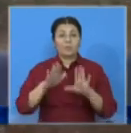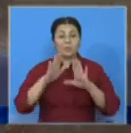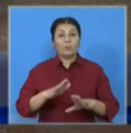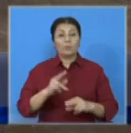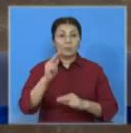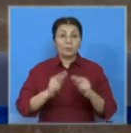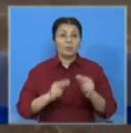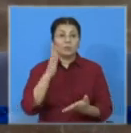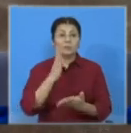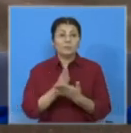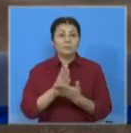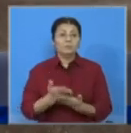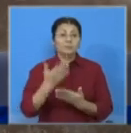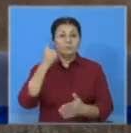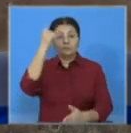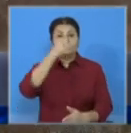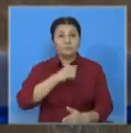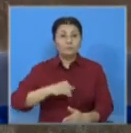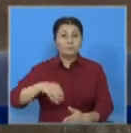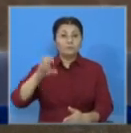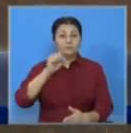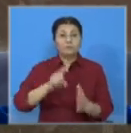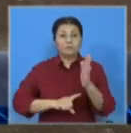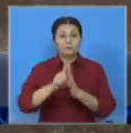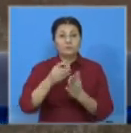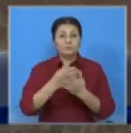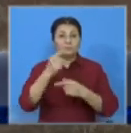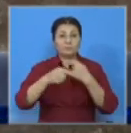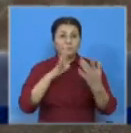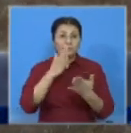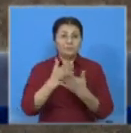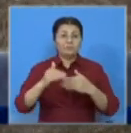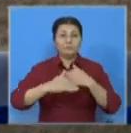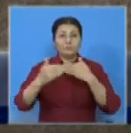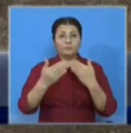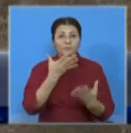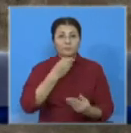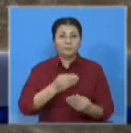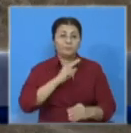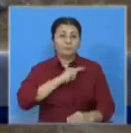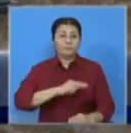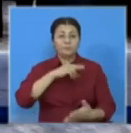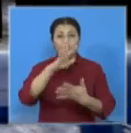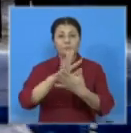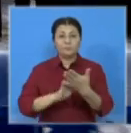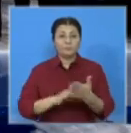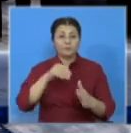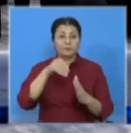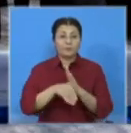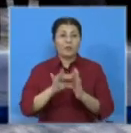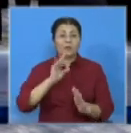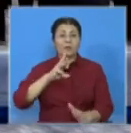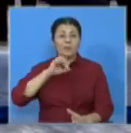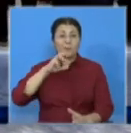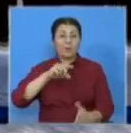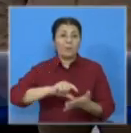болады. Мешіттің құрылысы өткен жылдың тамыз айында басталған. Алдағы уақытта ғимараттың айналасын абаттандыру жұмыстары қолға алынады. Ішінде имам